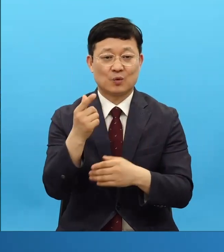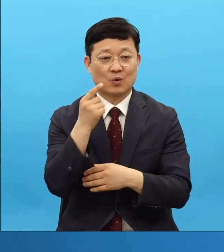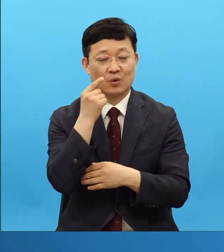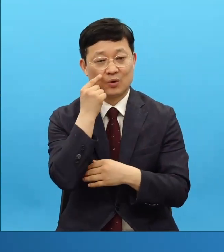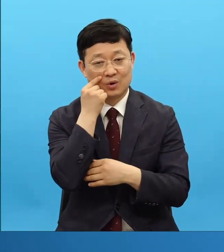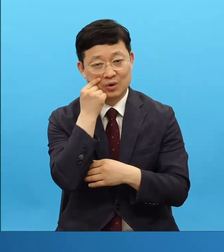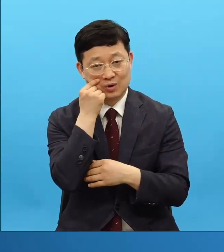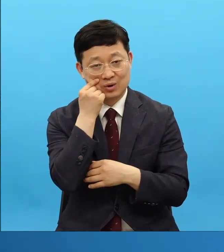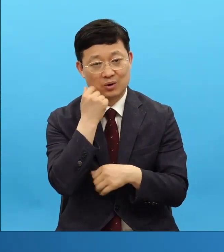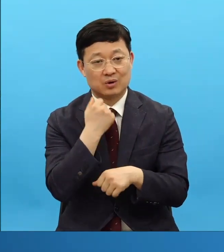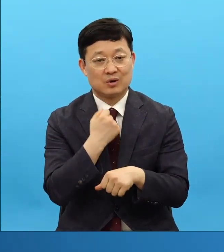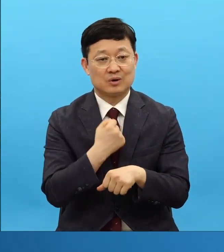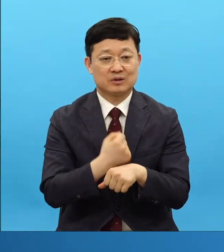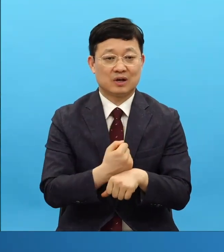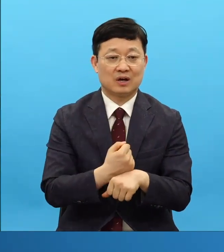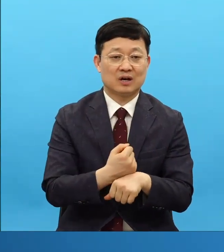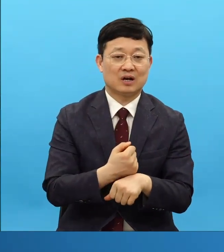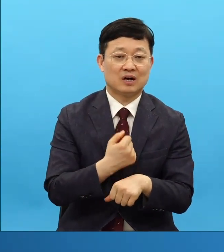증명하고